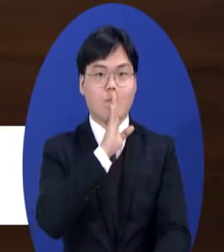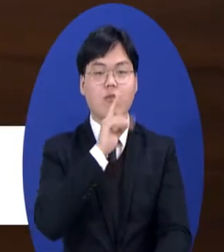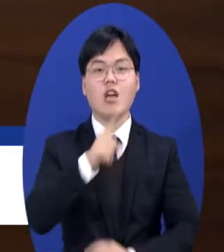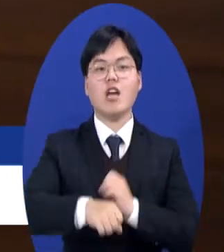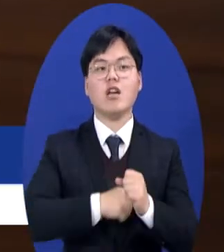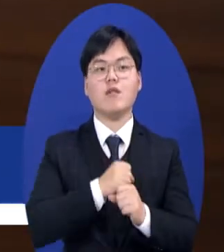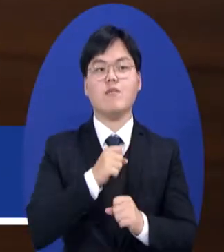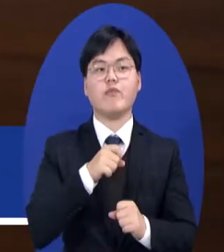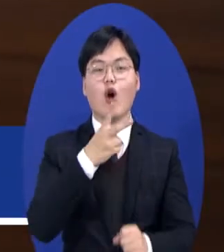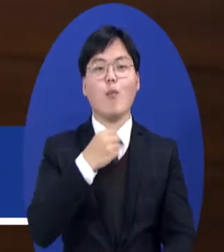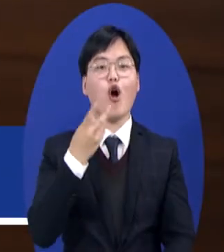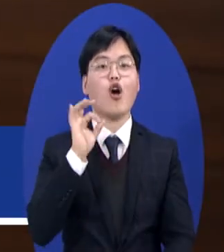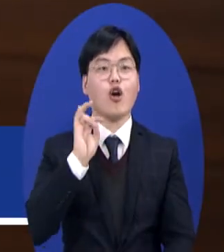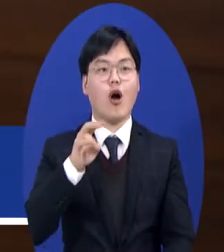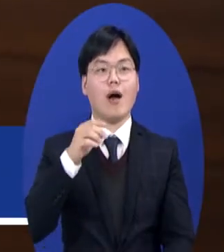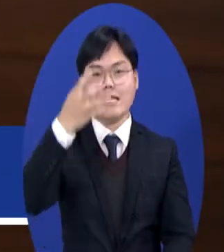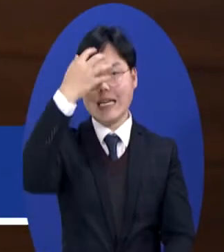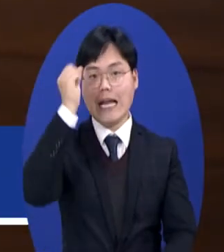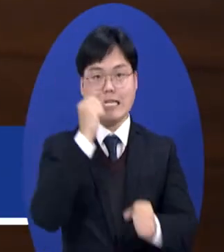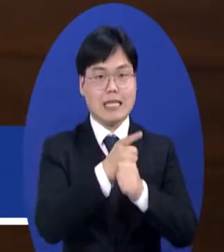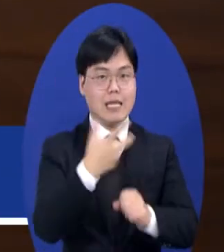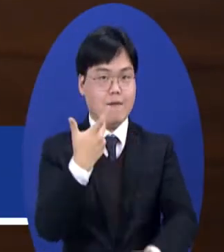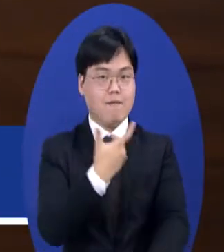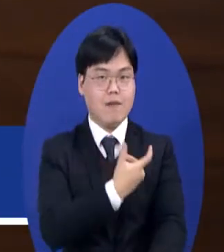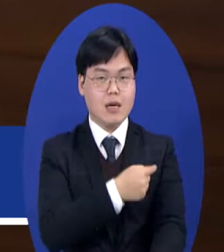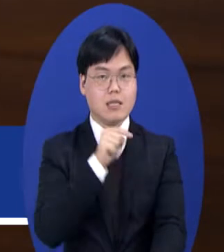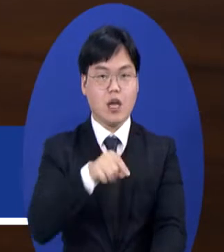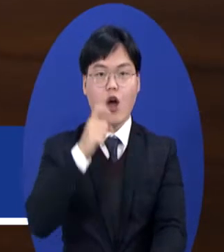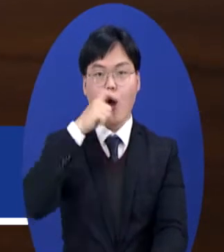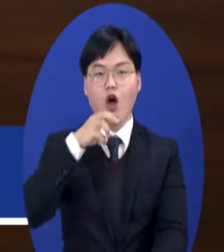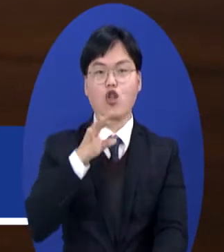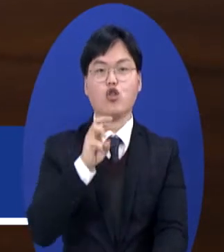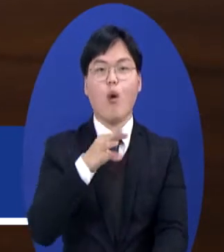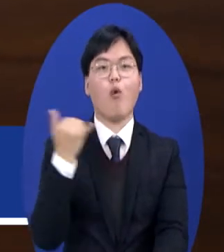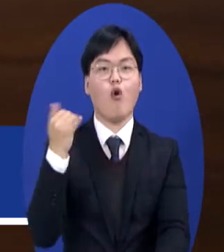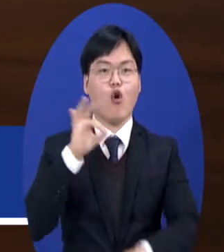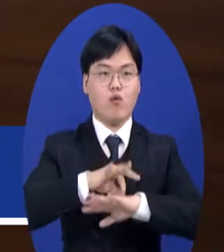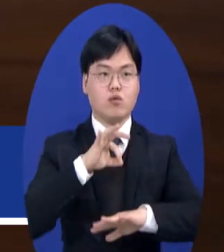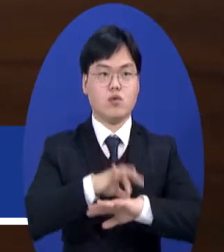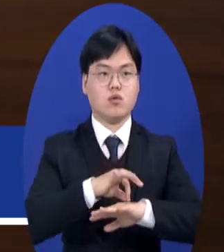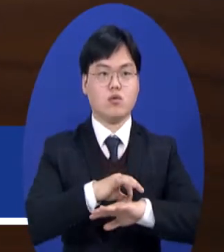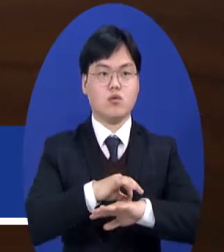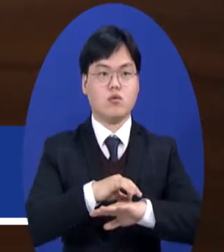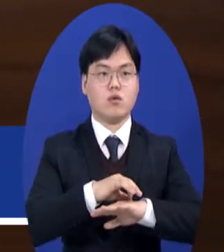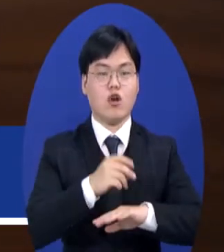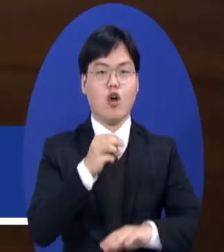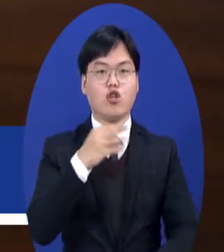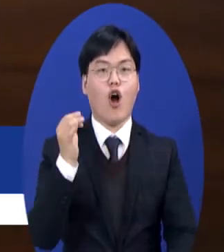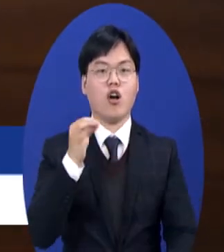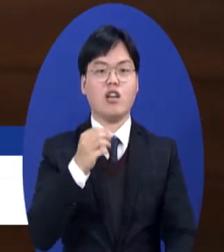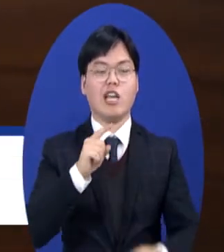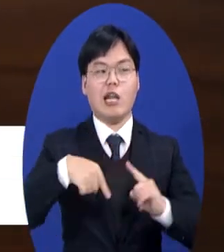одоо засгийн газраас захиалсан энэ вакцина томоогийн вакциныг бид нар бас тоо хэмжээг нь ихсгэсэн байгаа.